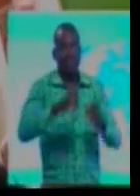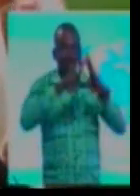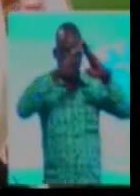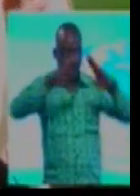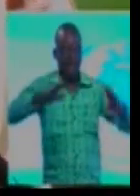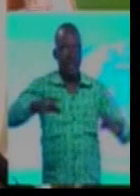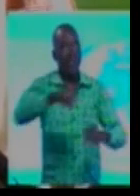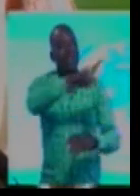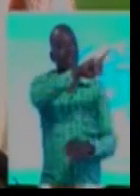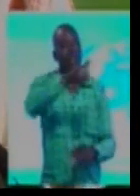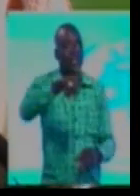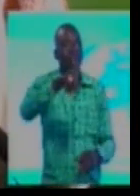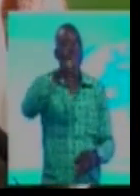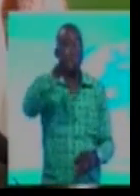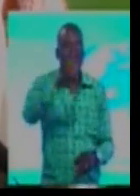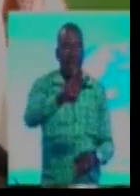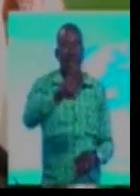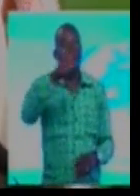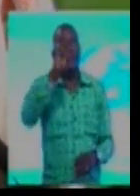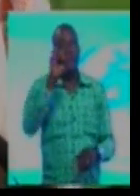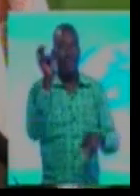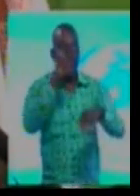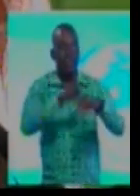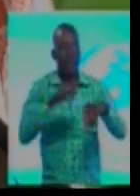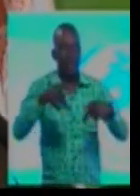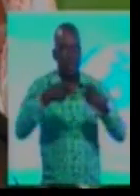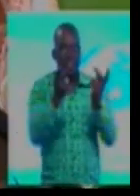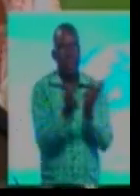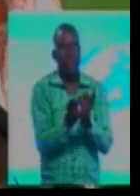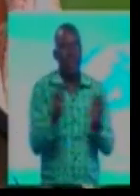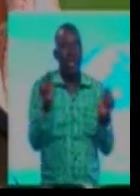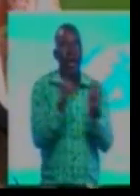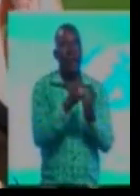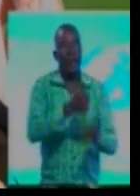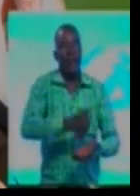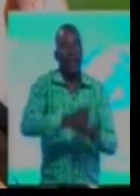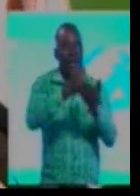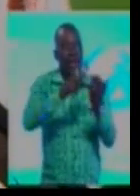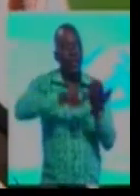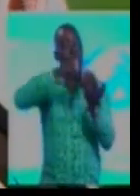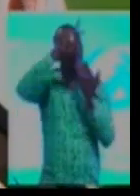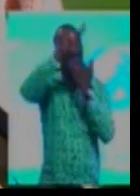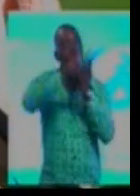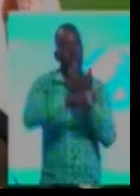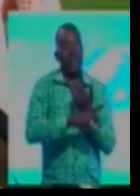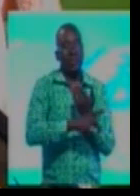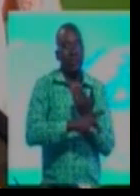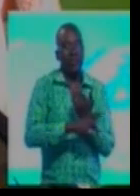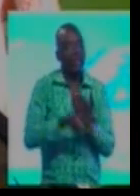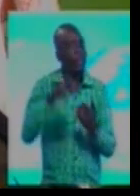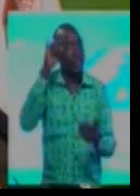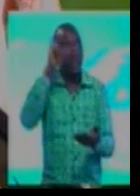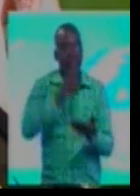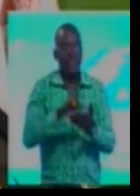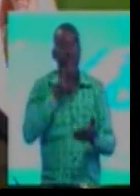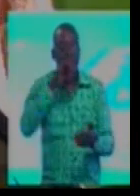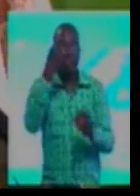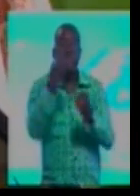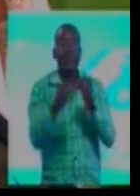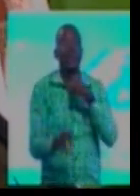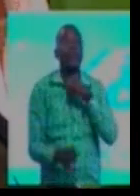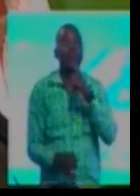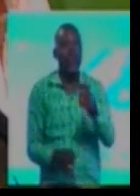de 140 jardins nutritifs qui ont été mis en place donc, avec l'appui donc, du projet PFNL 2. Et cela n'est pas encore exhaustif, ça c'est un